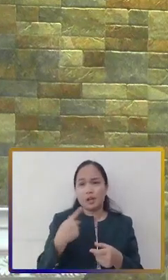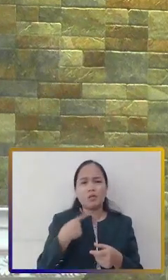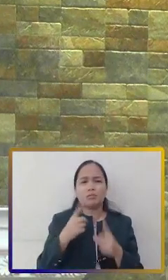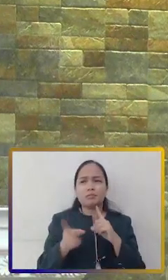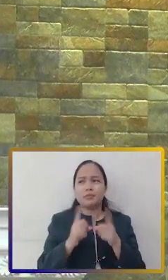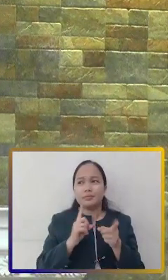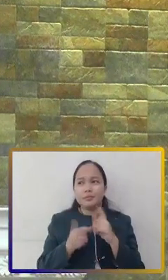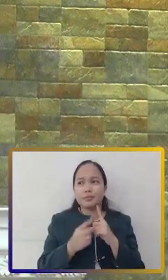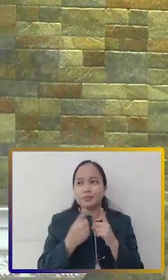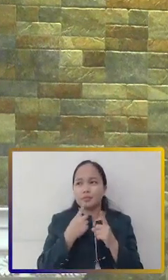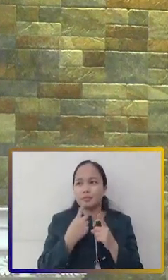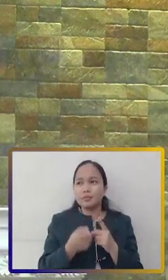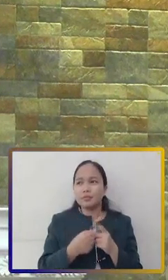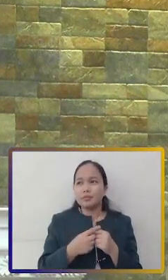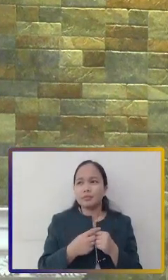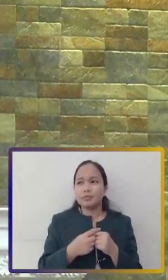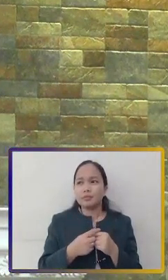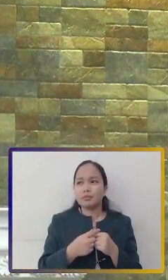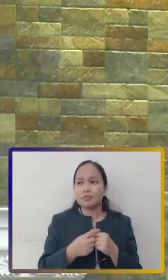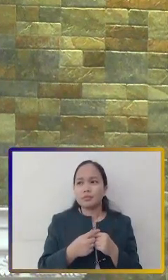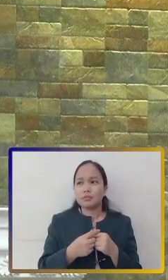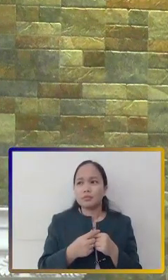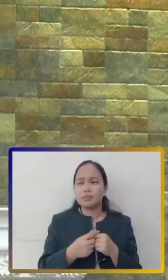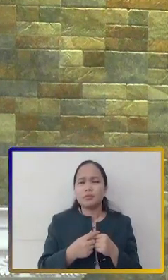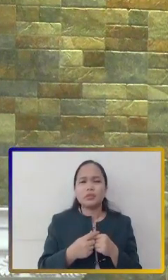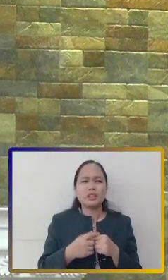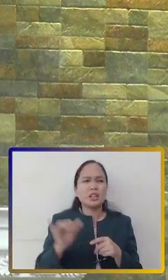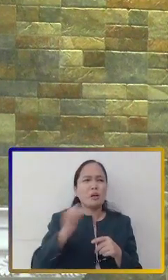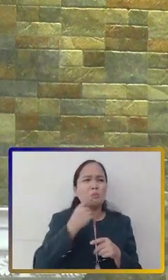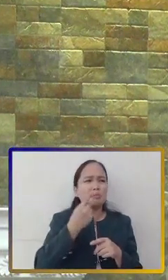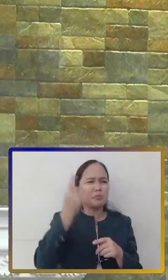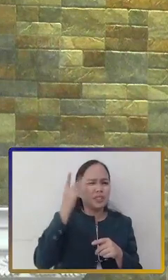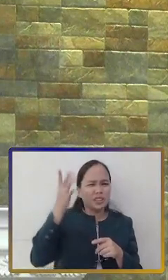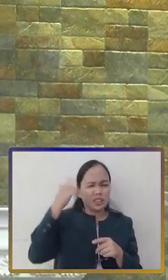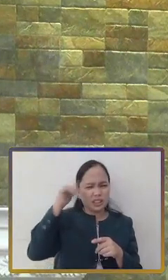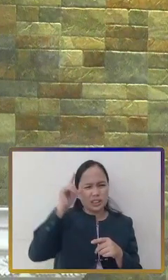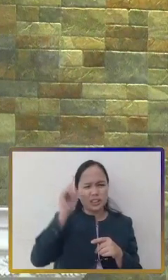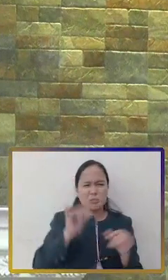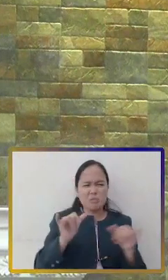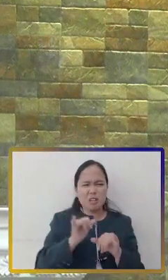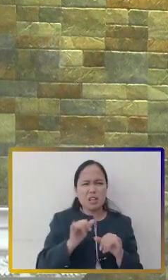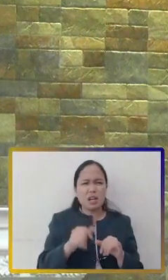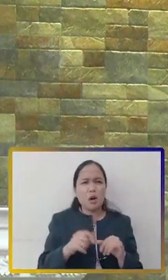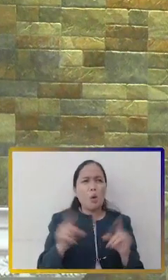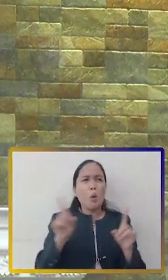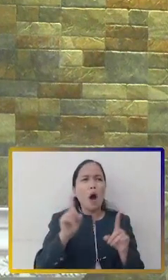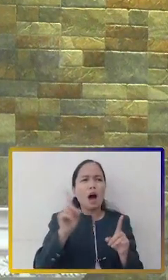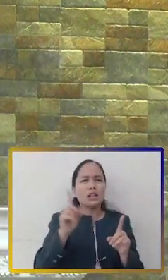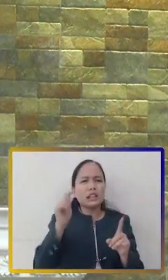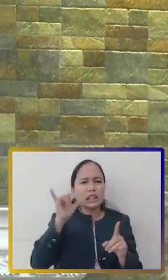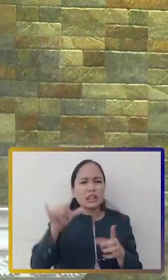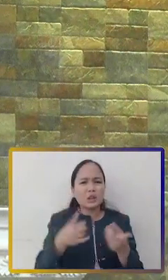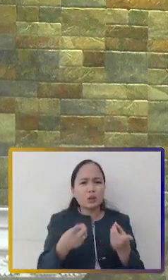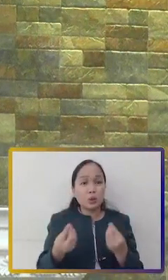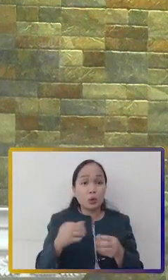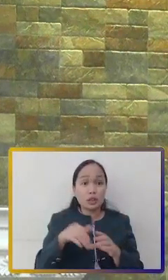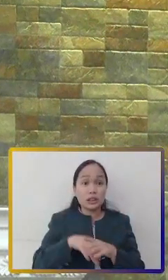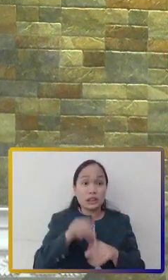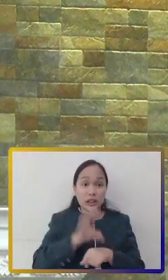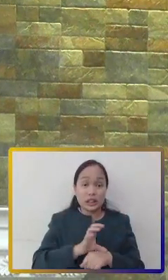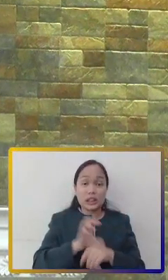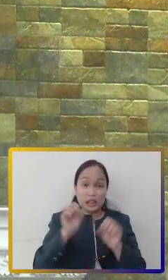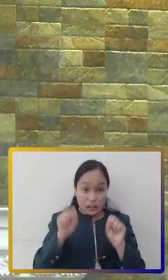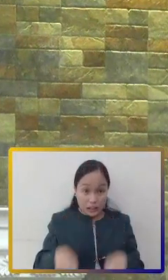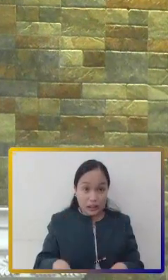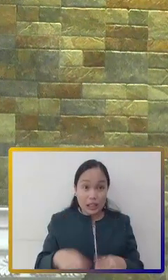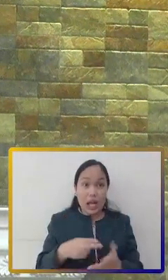niya nga, parang di na, ito yung words niya, parang di na nila naiisip na yung ginagawa nila sa simbahan ay makakatulong